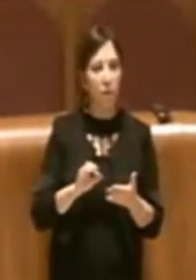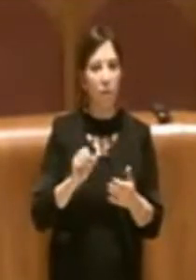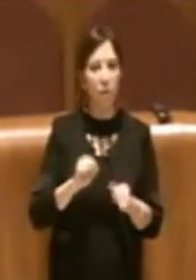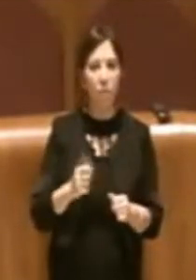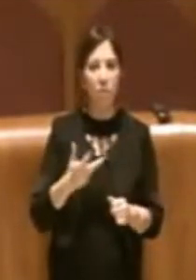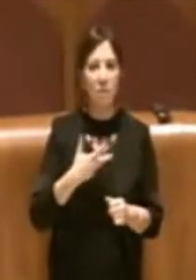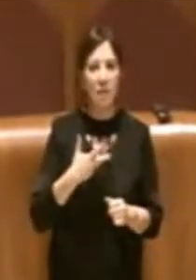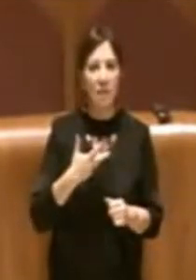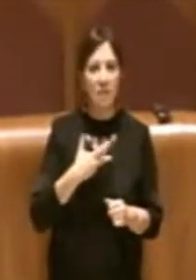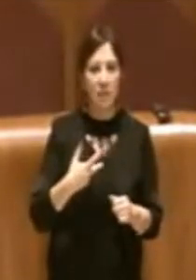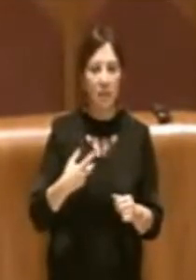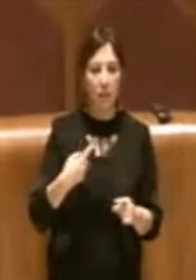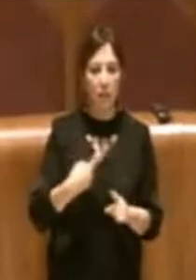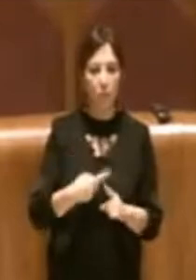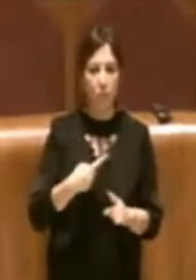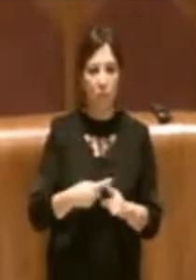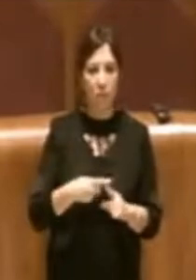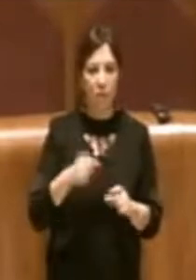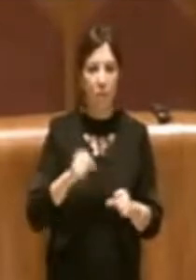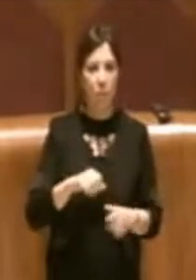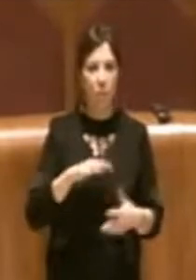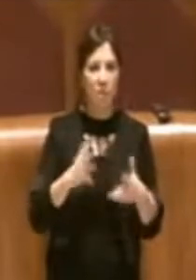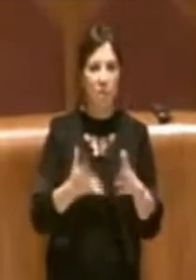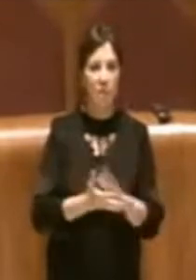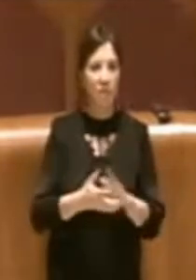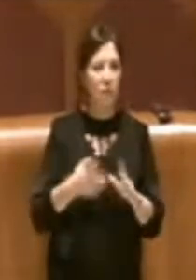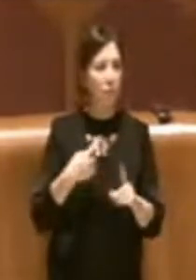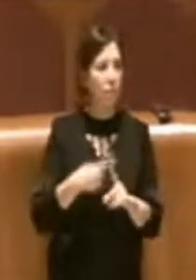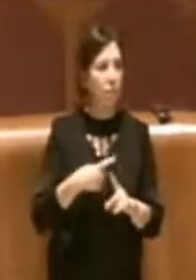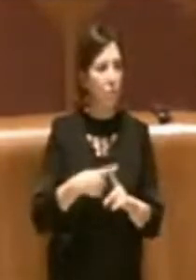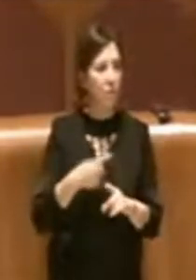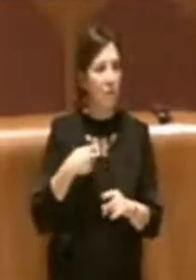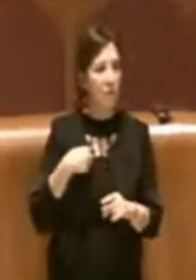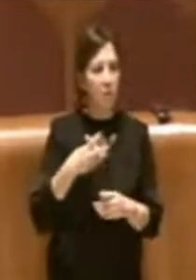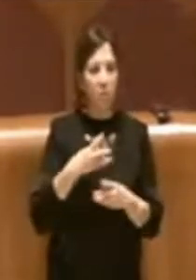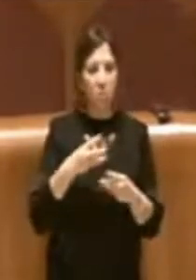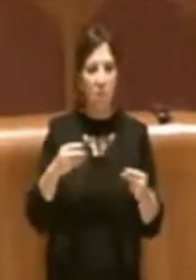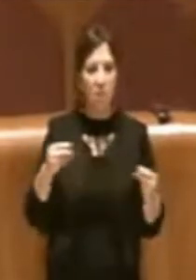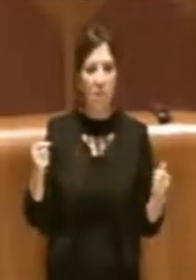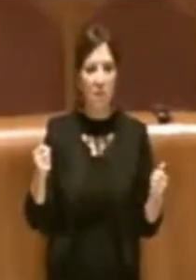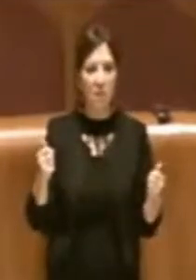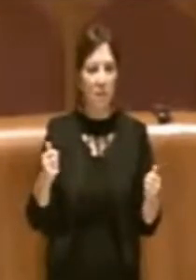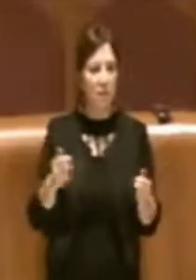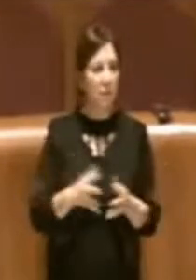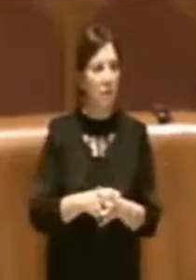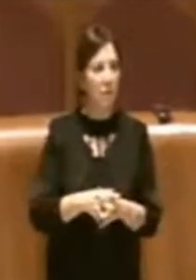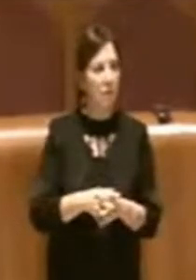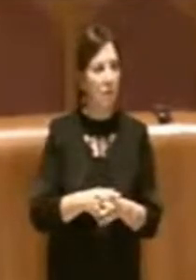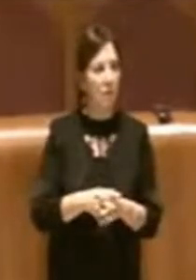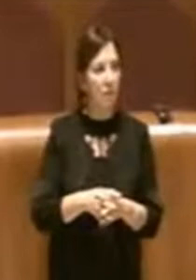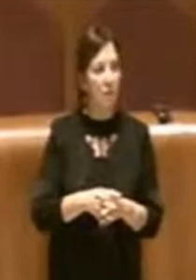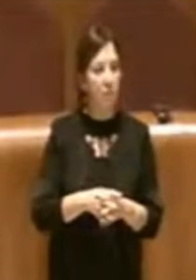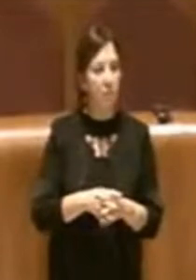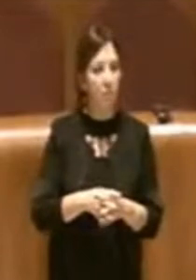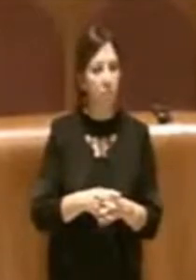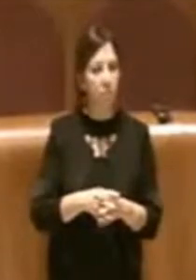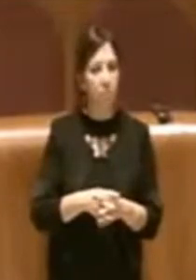essere positivo, possa diventare per lei positivo, per me questo è un mistero. Comunque, vabbè,